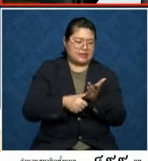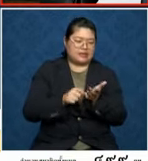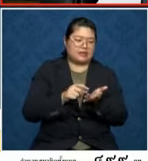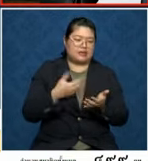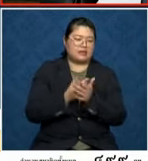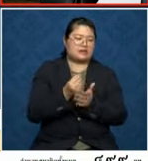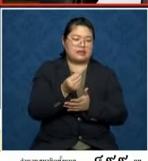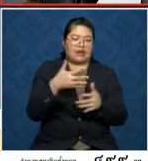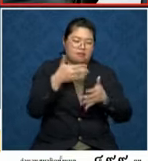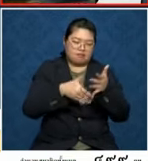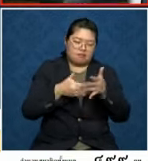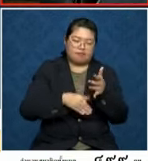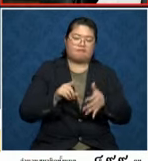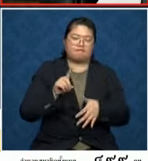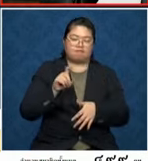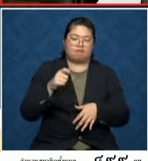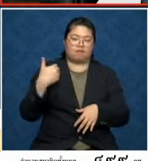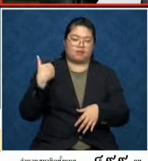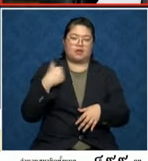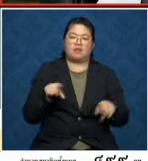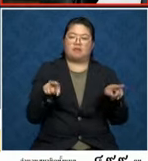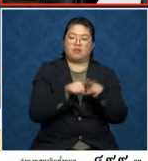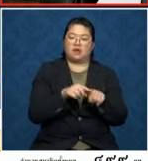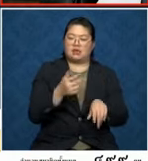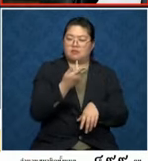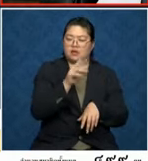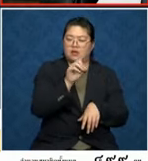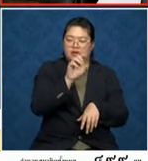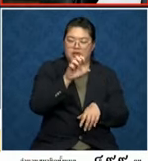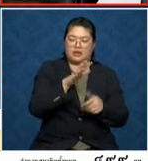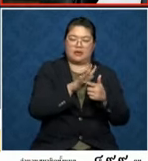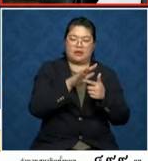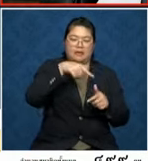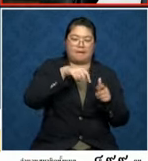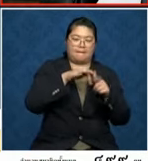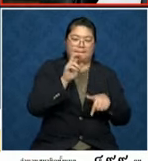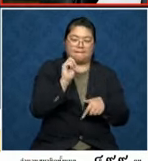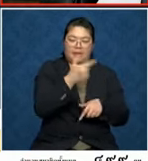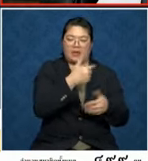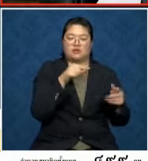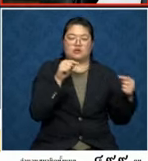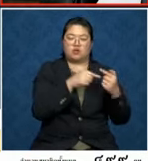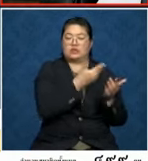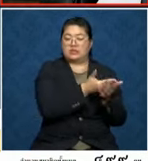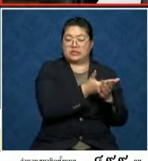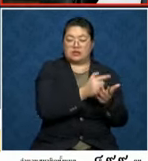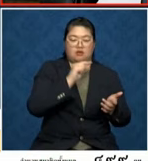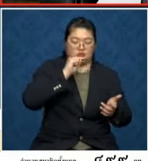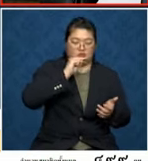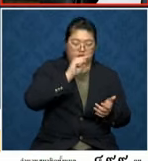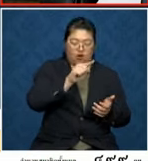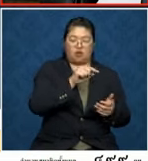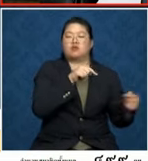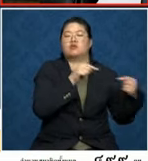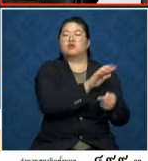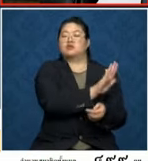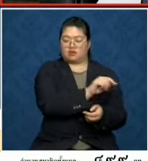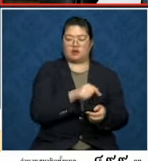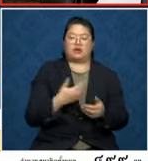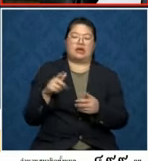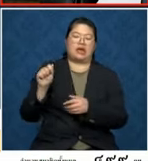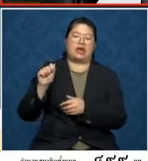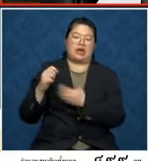ได้พูดไปแล้วนะครับไม่ควรเป็นคดีอาญาแล้วก็สามารถฟ้องในคดีแพ่งได้อยู่แล้วนะครับเพราะฉะนั้นพร